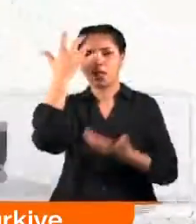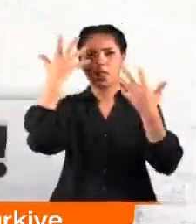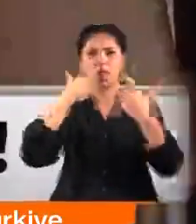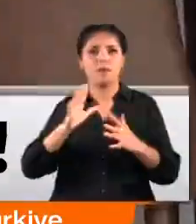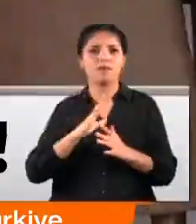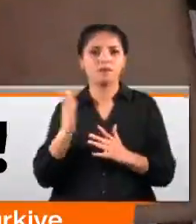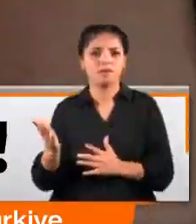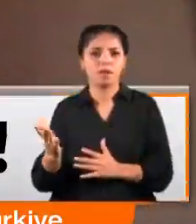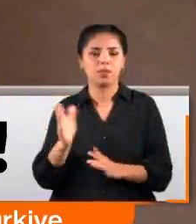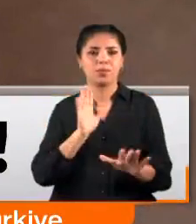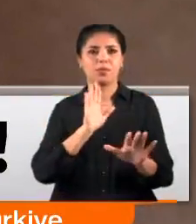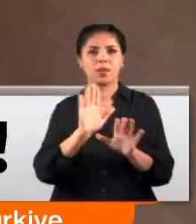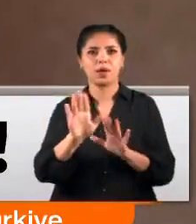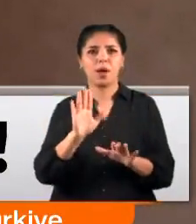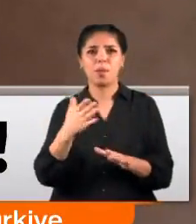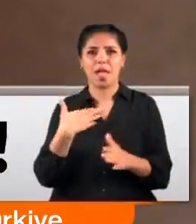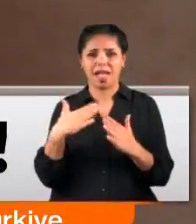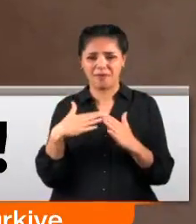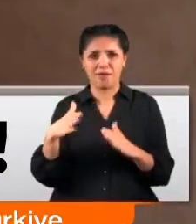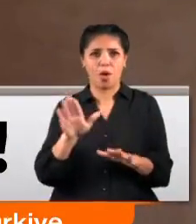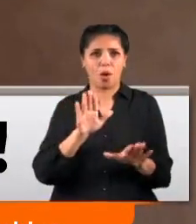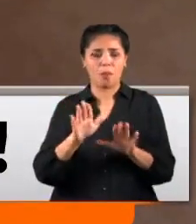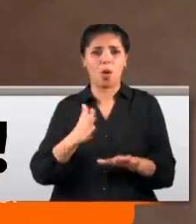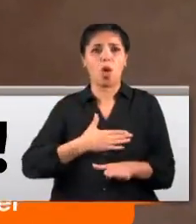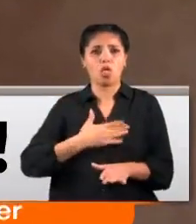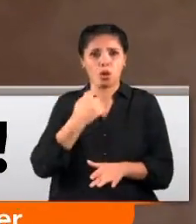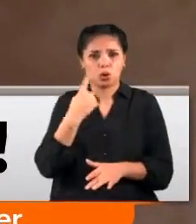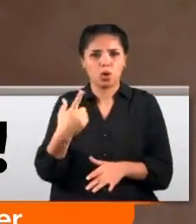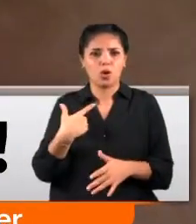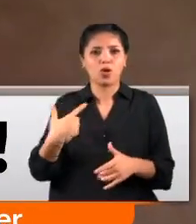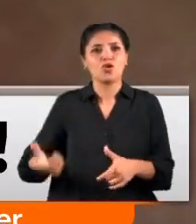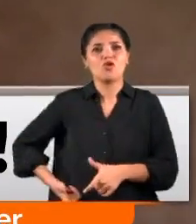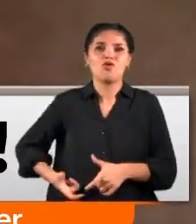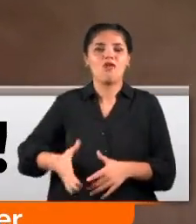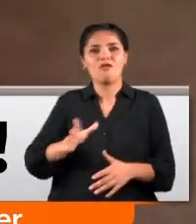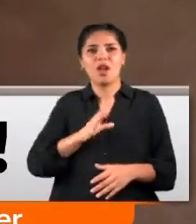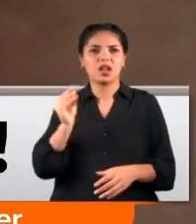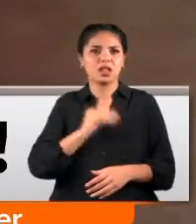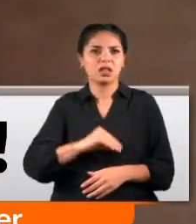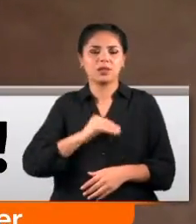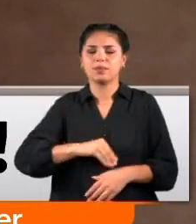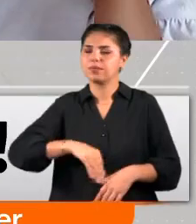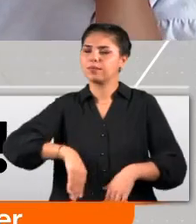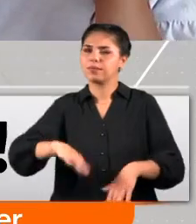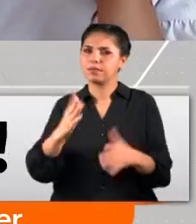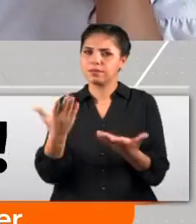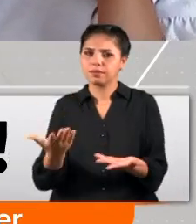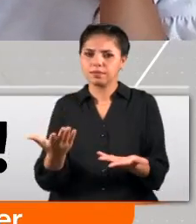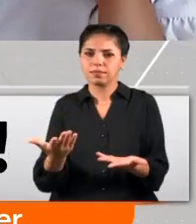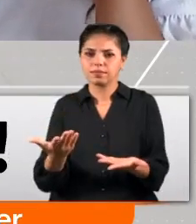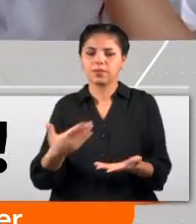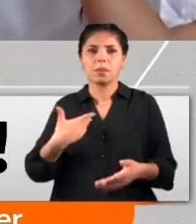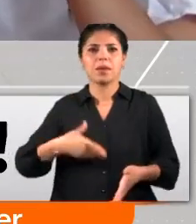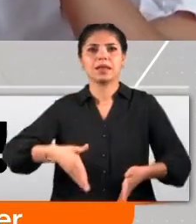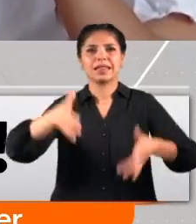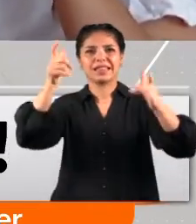içerisinde kaldı. Kapımızın önünde gerçekleşti. Biz güvenlikli bir yerde oturduğumuzu sanıyoruz ama aslında böyle bir yer değil. Ben zaten sitenin